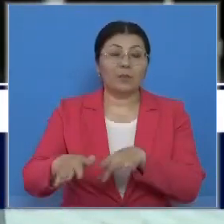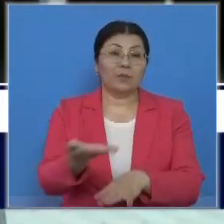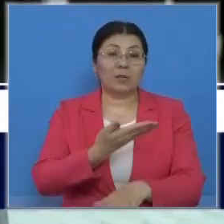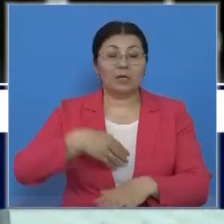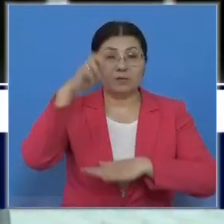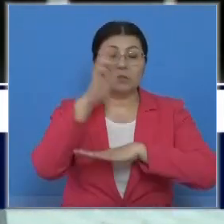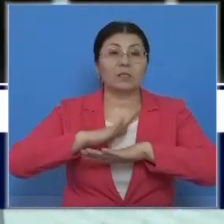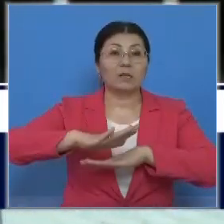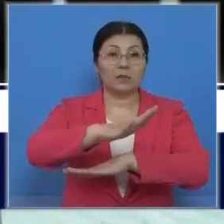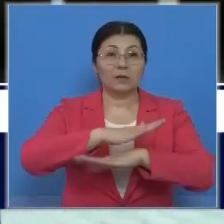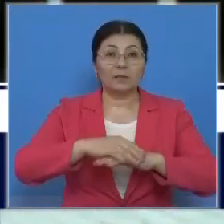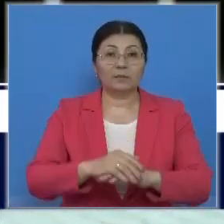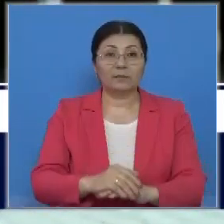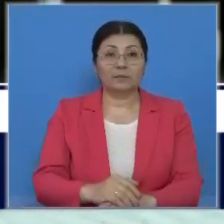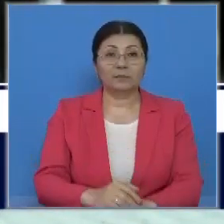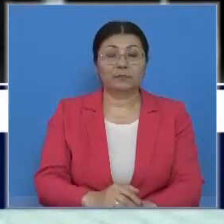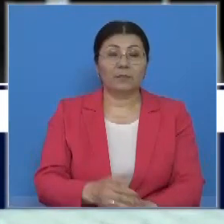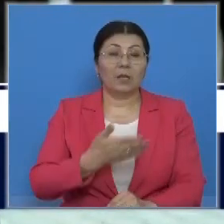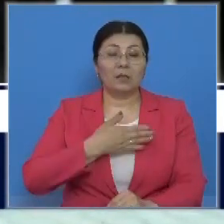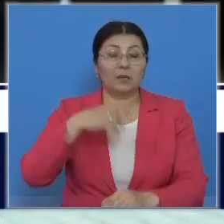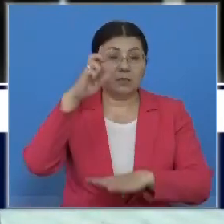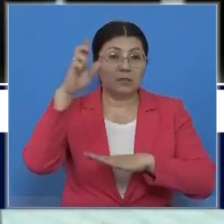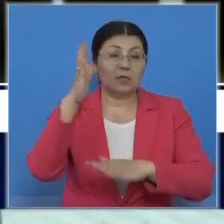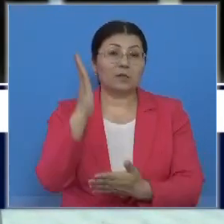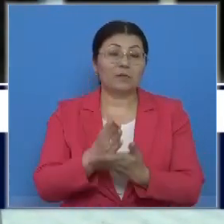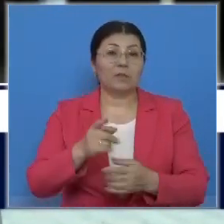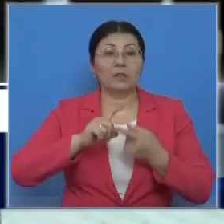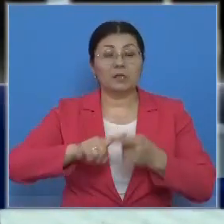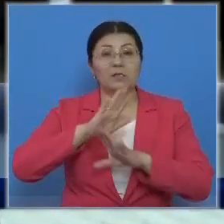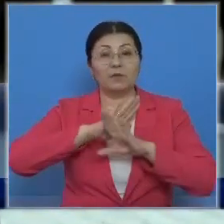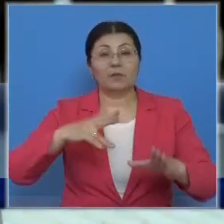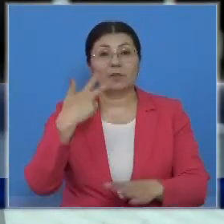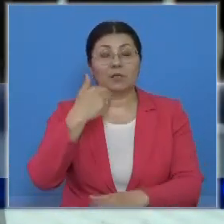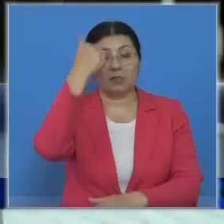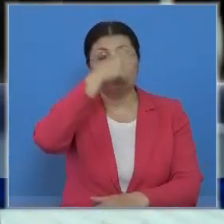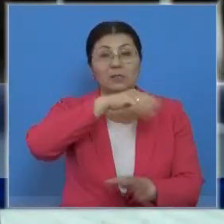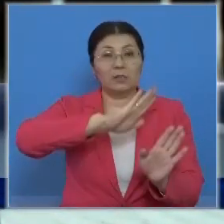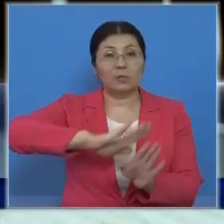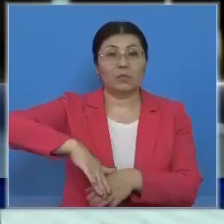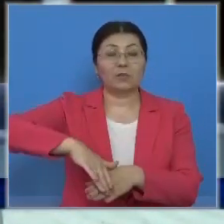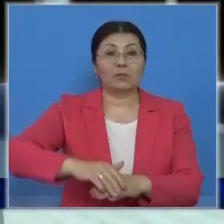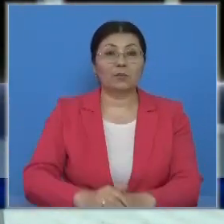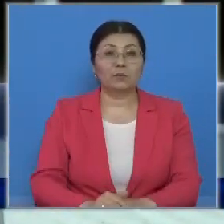нашего народа. Наша страна стала независимой вот уже как 30 лет. И